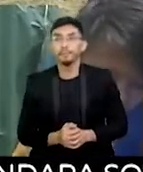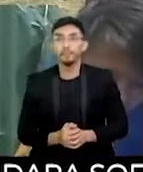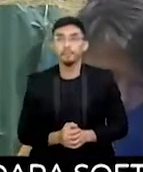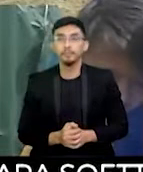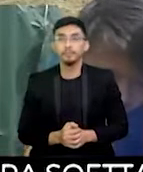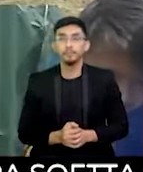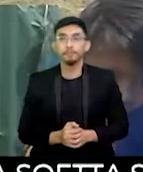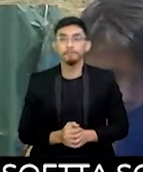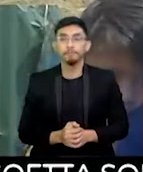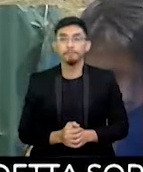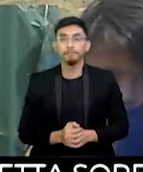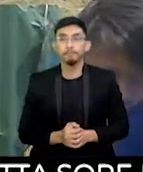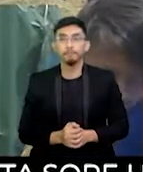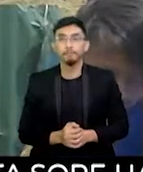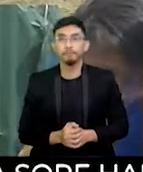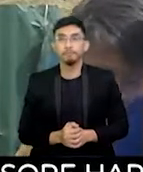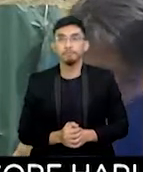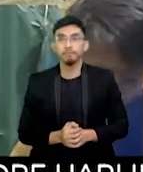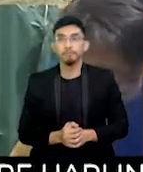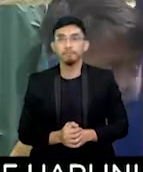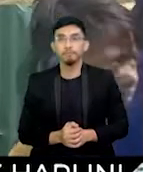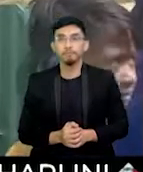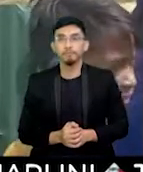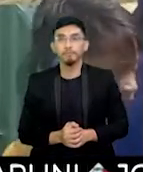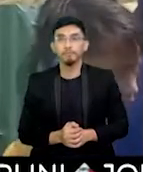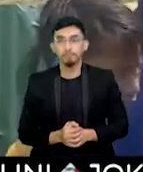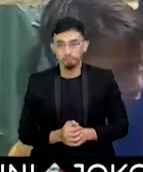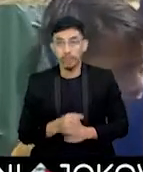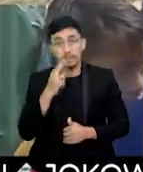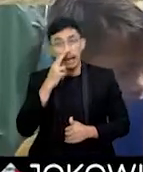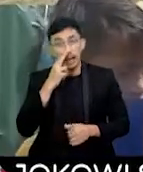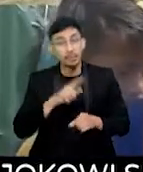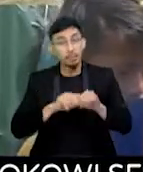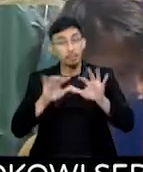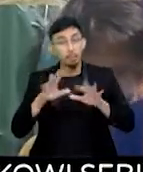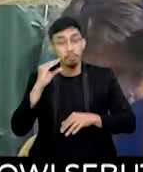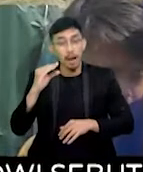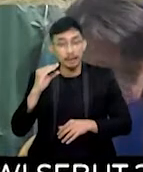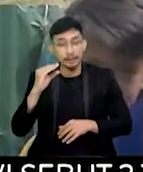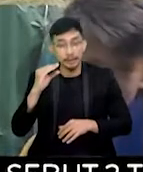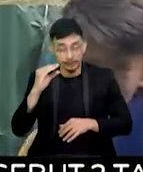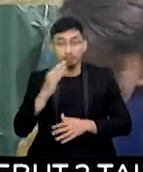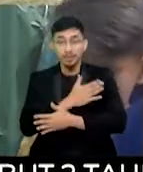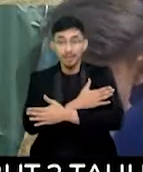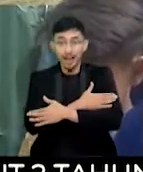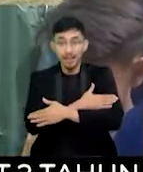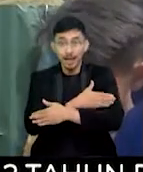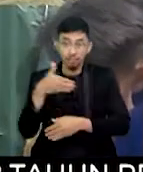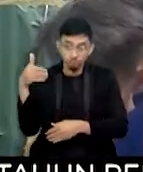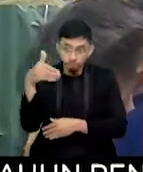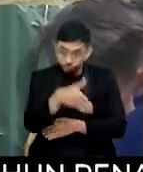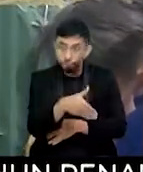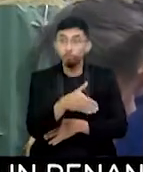pukul 10 pagi ketika jenazah sudah datang pada hari Senin, ini akan berlangsung hingga dengan pukul 12